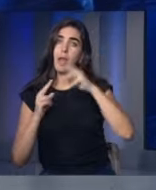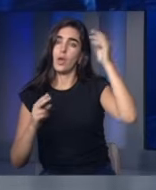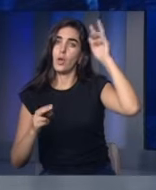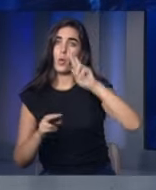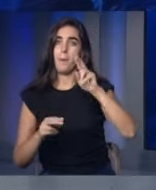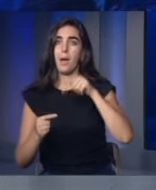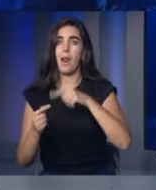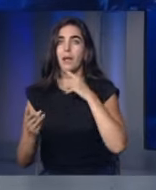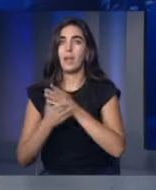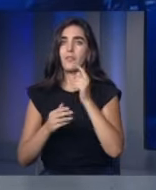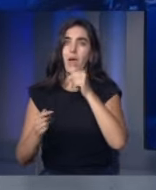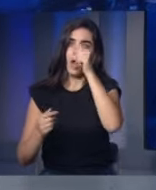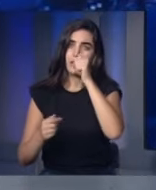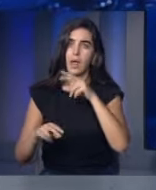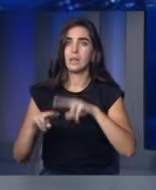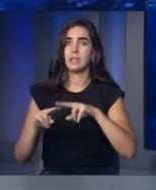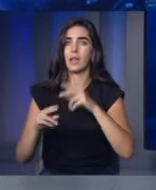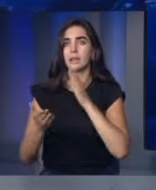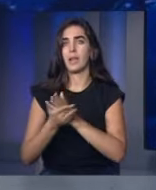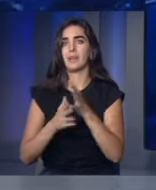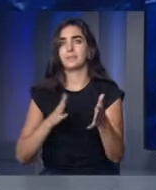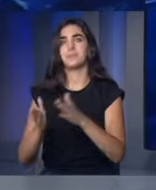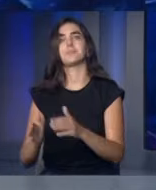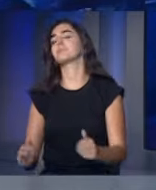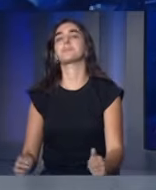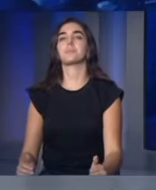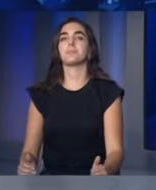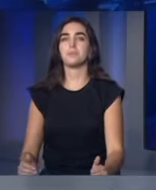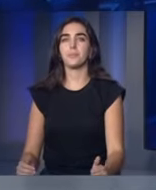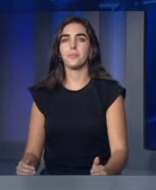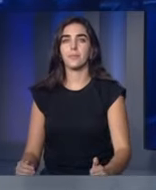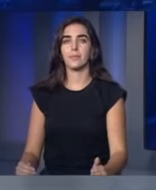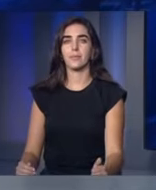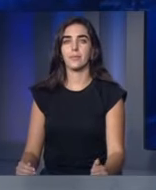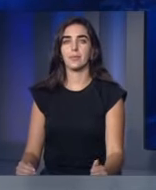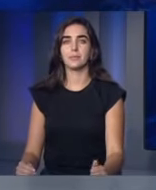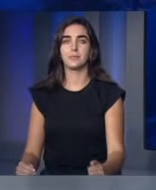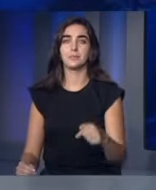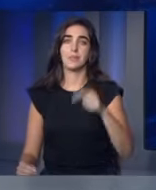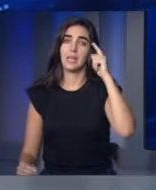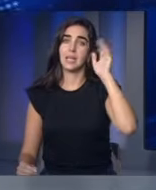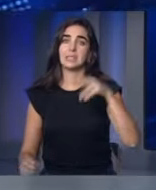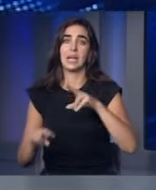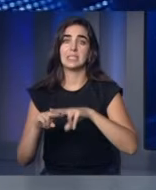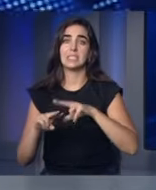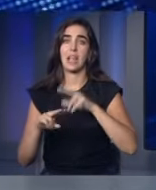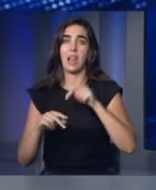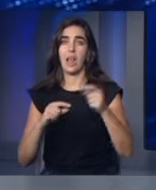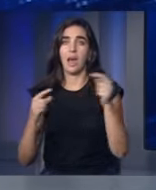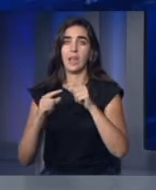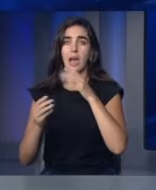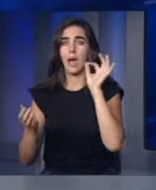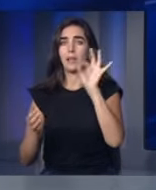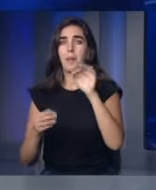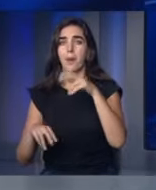يصر عليها الإسرائيلي لإطاحة الصفقة. إذن العدو الإسرائيلي يصر على اتهام حزب الله